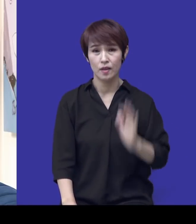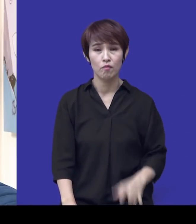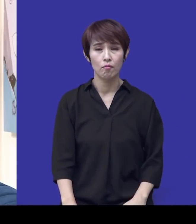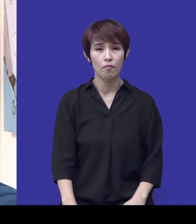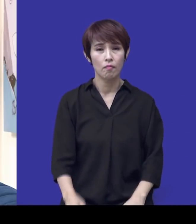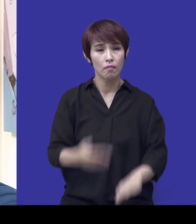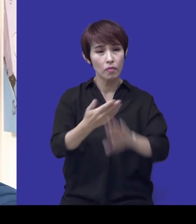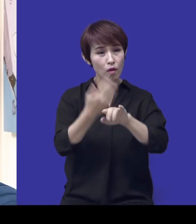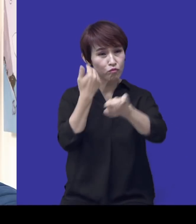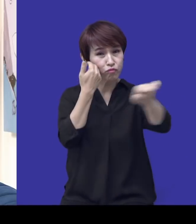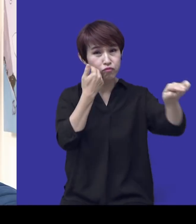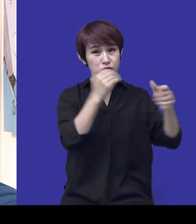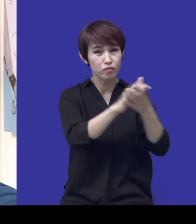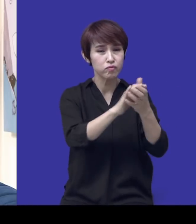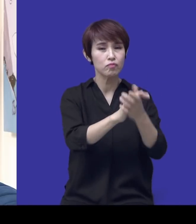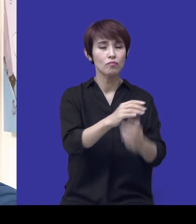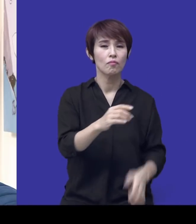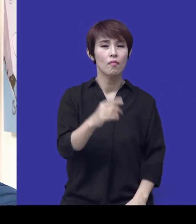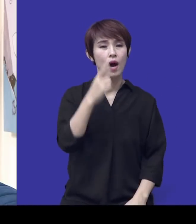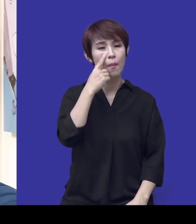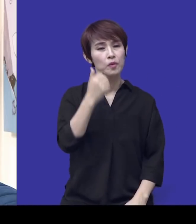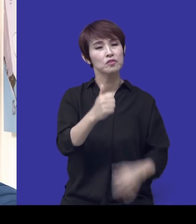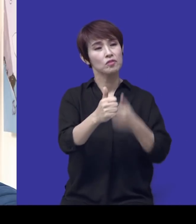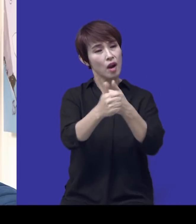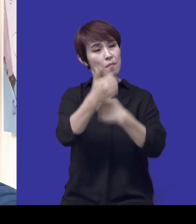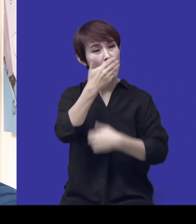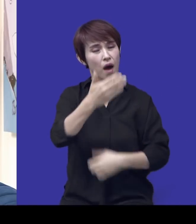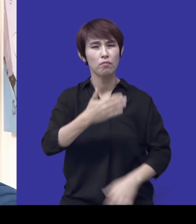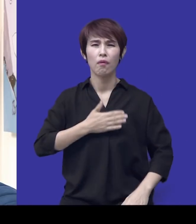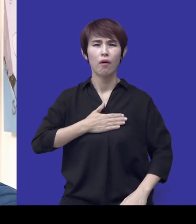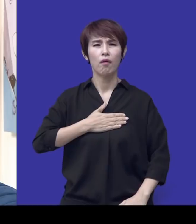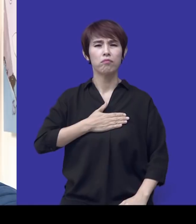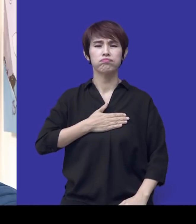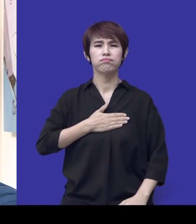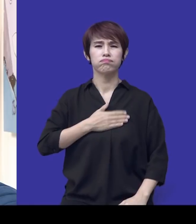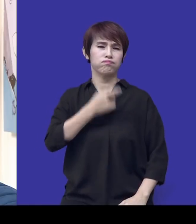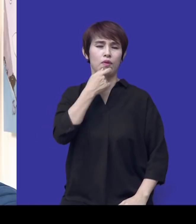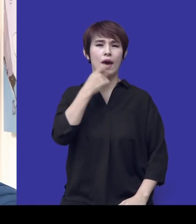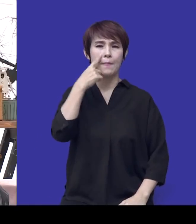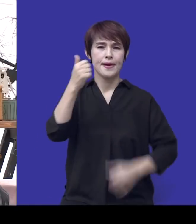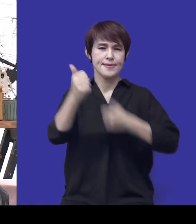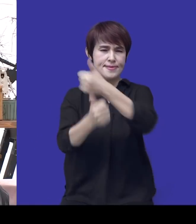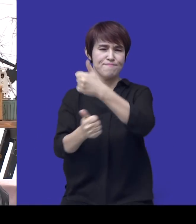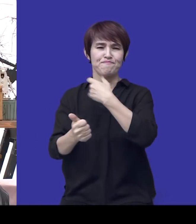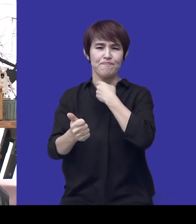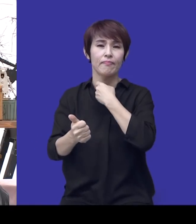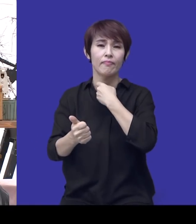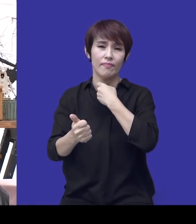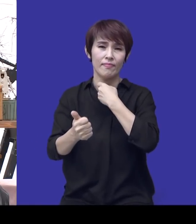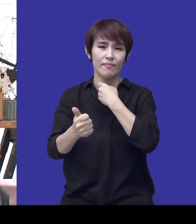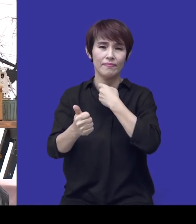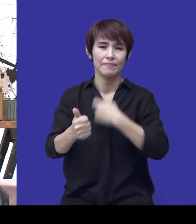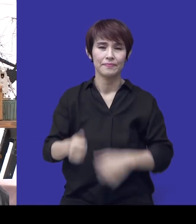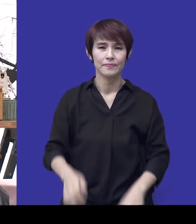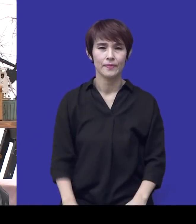같은 경우는 그냥 아버지 따라서 살아 이럴 수도 있겠는데 네. 저는 왠지 모르게 그냥 아버지를 이기고 싶었어요. 예. 그래서 이제 돈을 많이 벌고